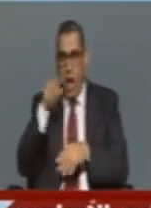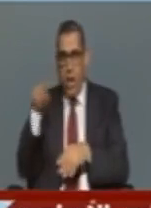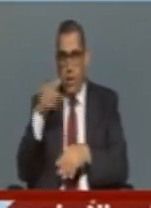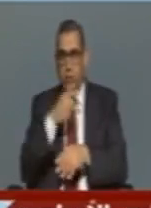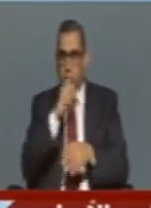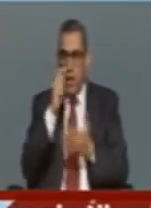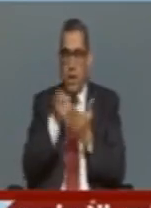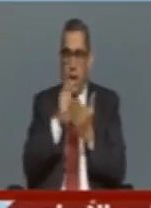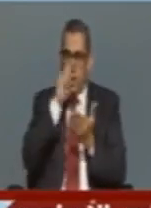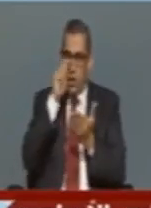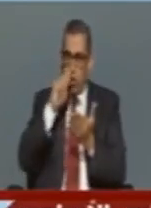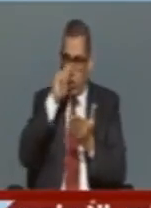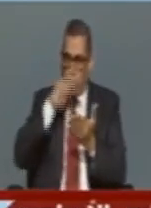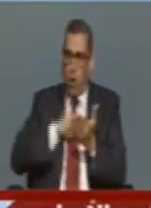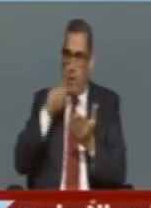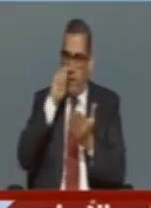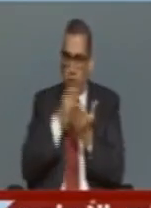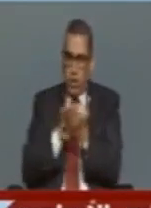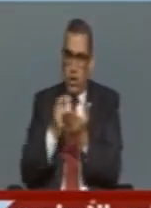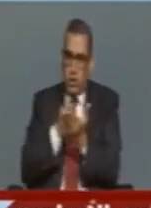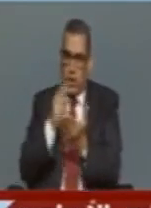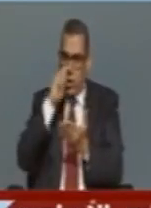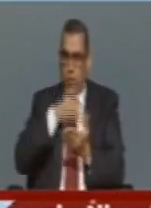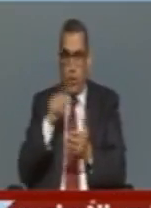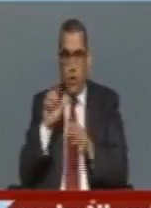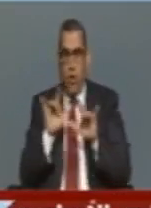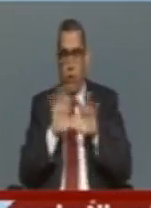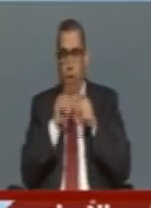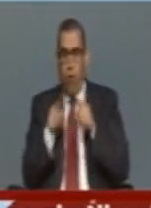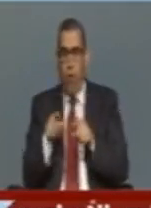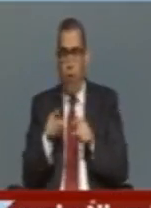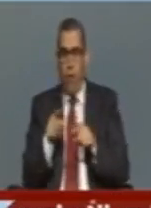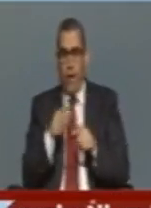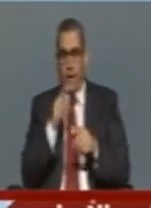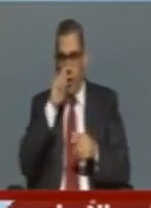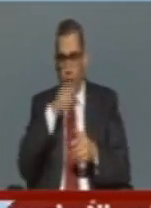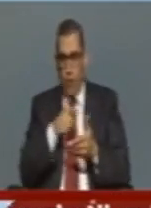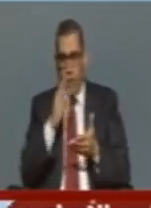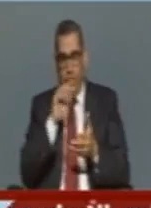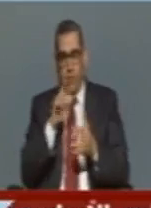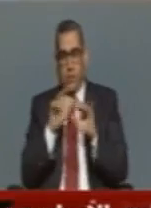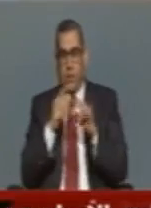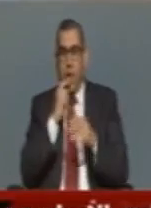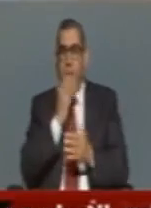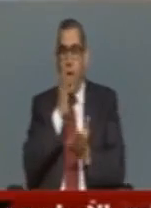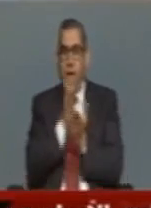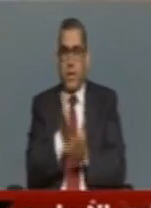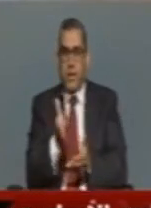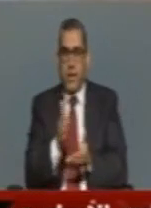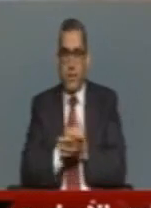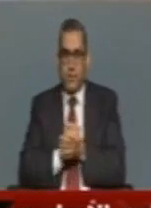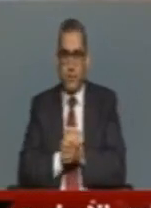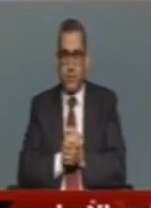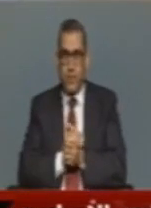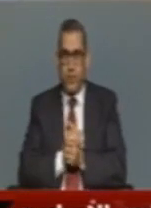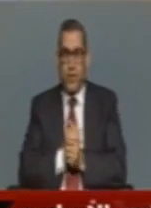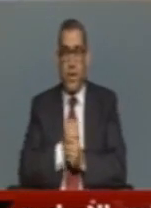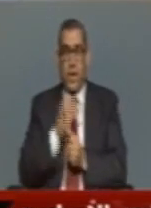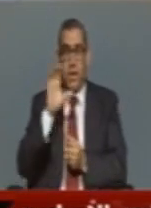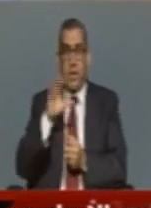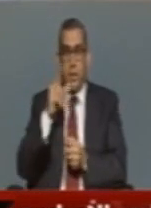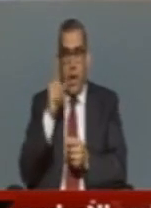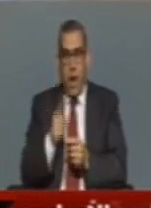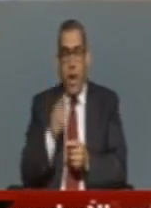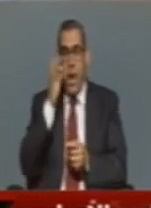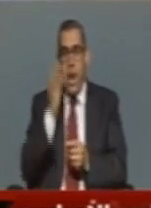الامر بقى الكتروني، ما فيش فيه مشكله خالص، والتصحيح الكتروني. طبعا لازم نشتغل بقى